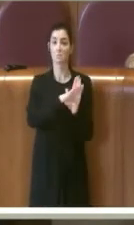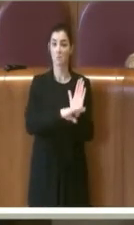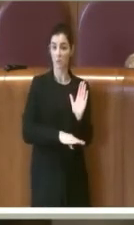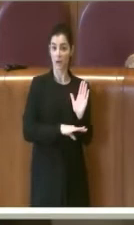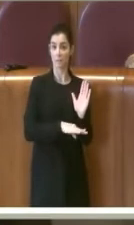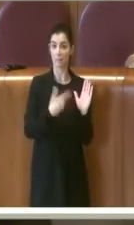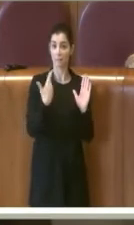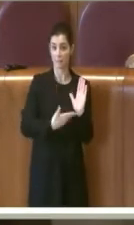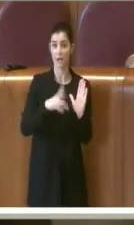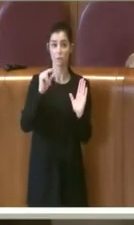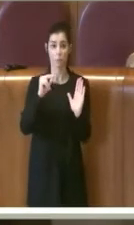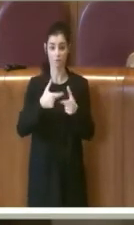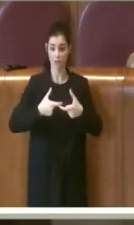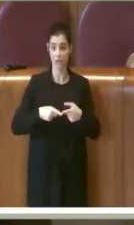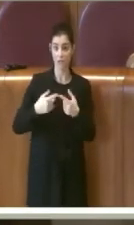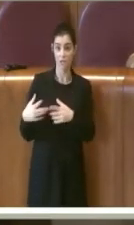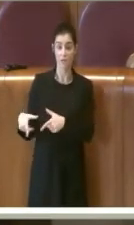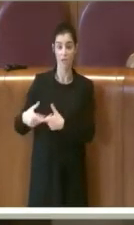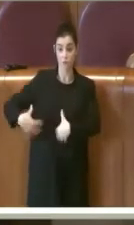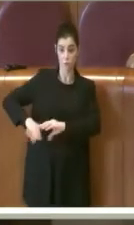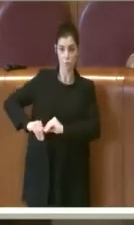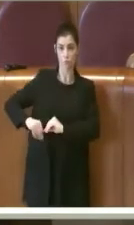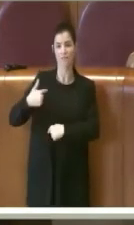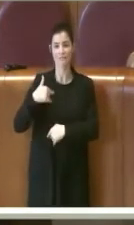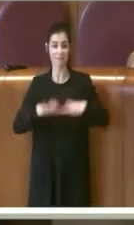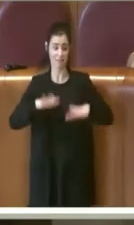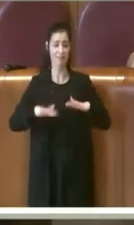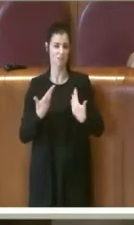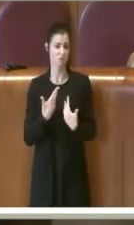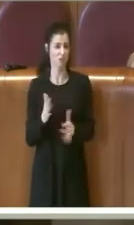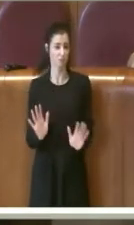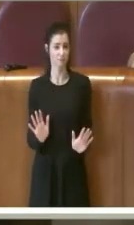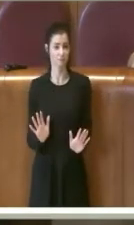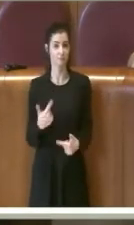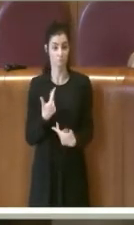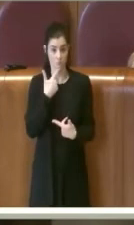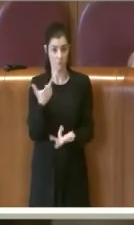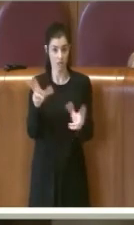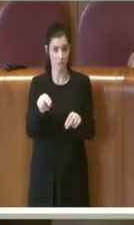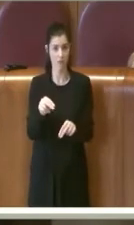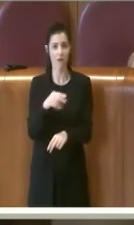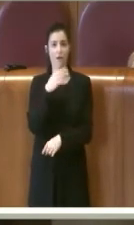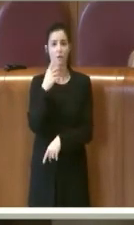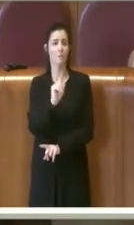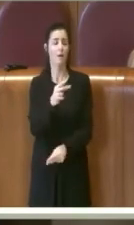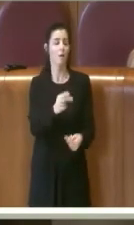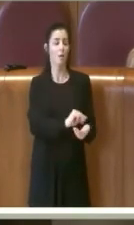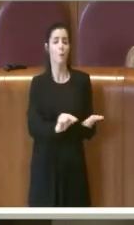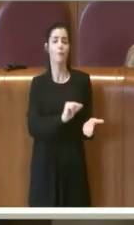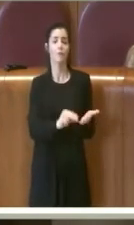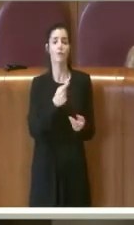programmazione della nuova giunta, io qualche dubbio ce l'ho. Perché, ripeto, non basta che siano gli uffici a dare